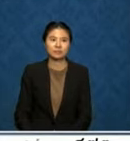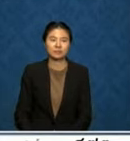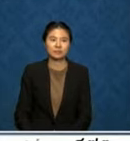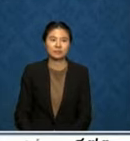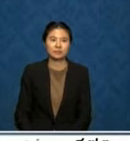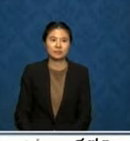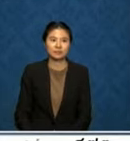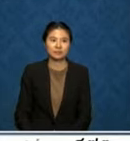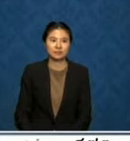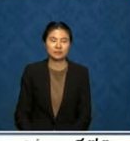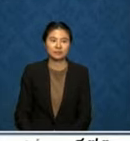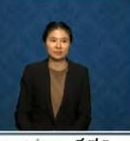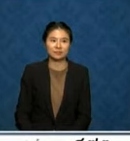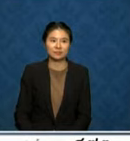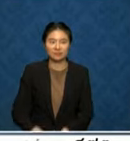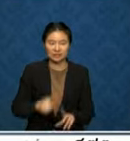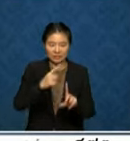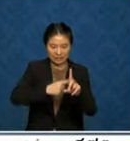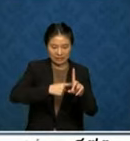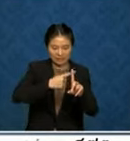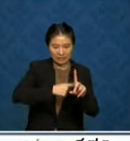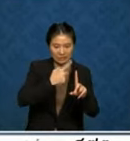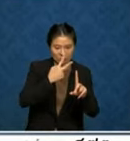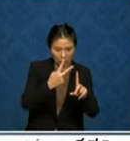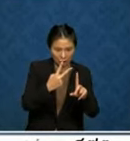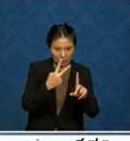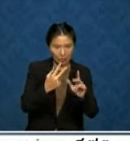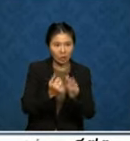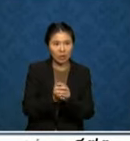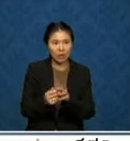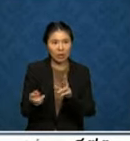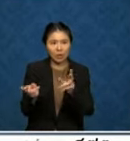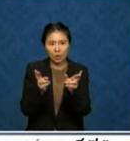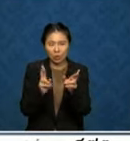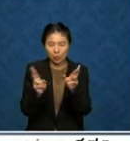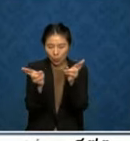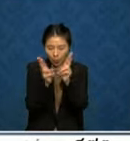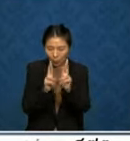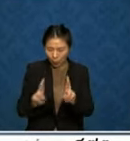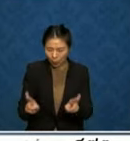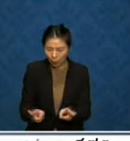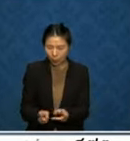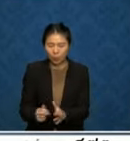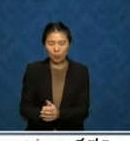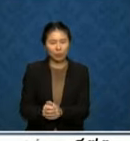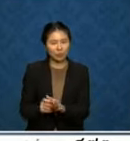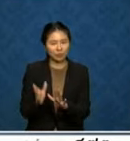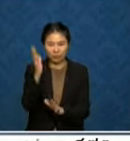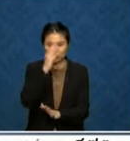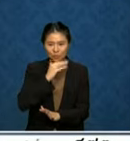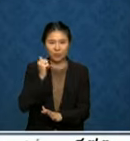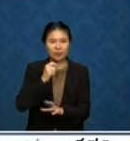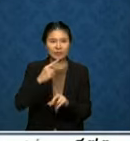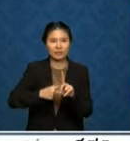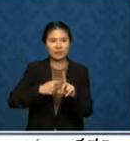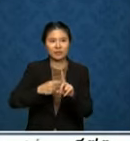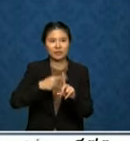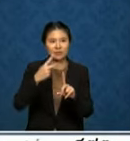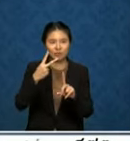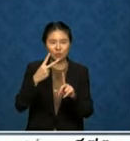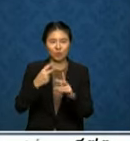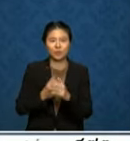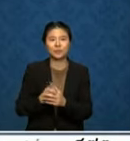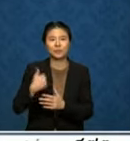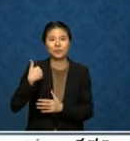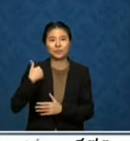ครับลด2เดือนลดได้10กิโลกรัมหุ่นปังมั่นใจต่อไปครับนะ